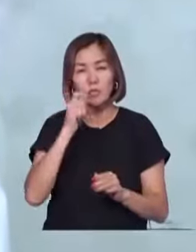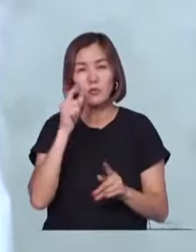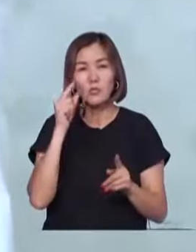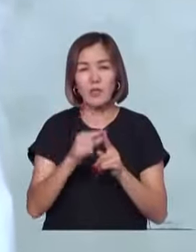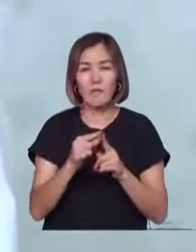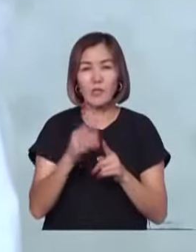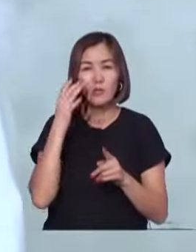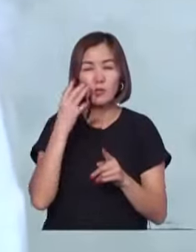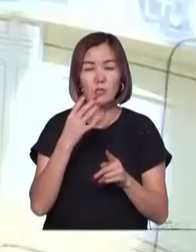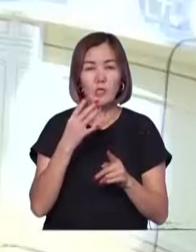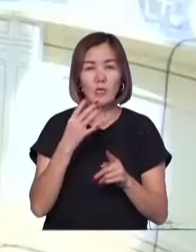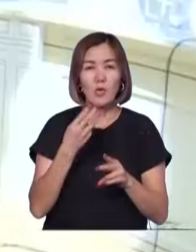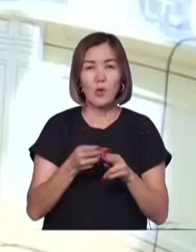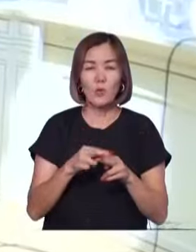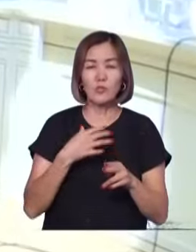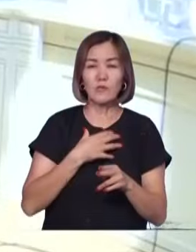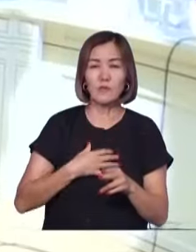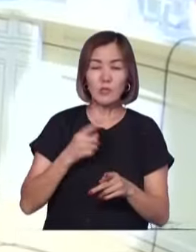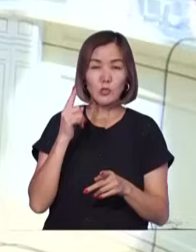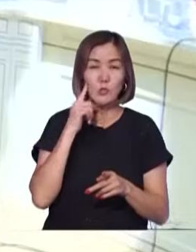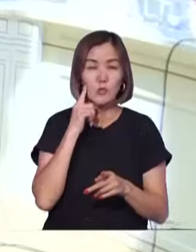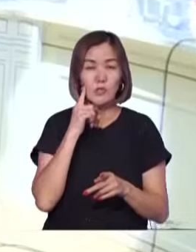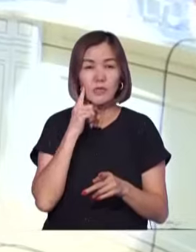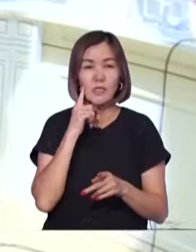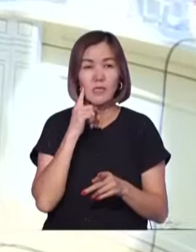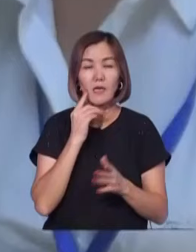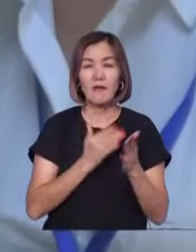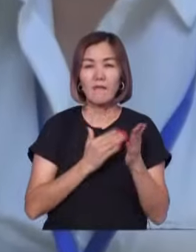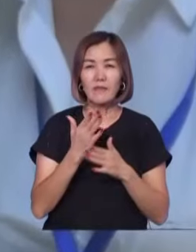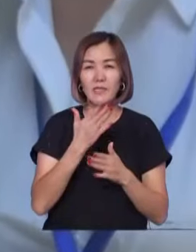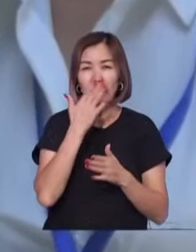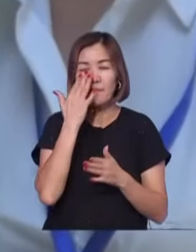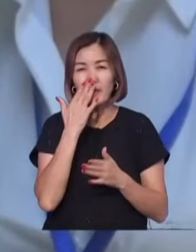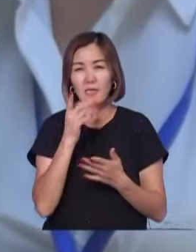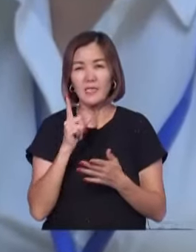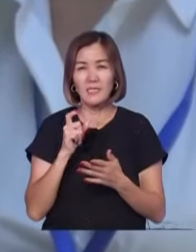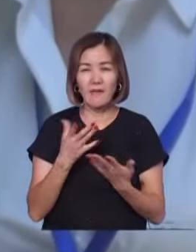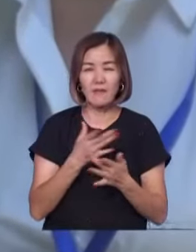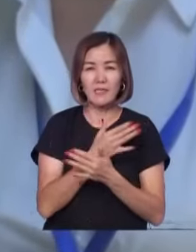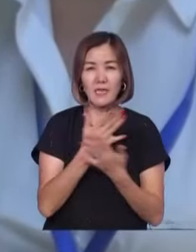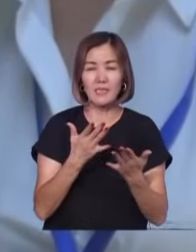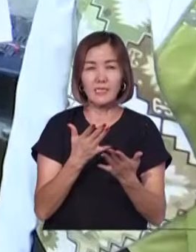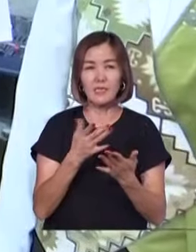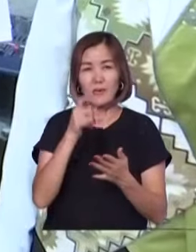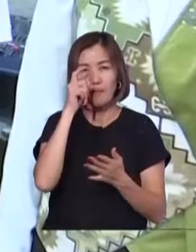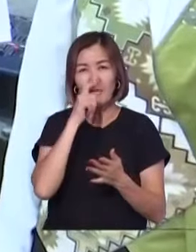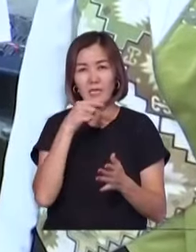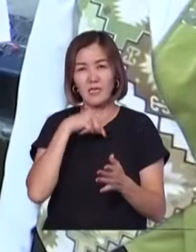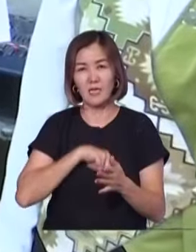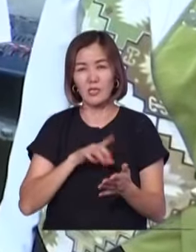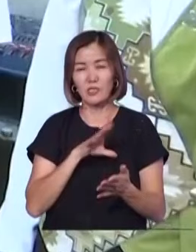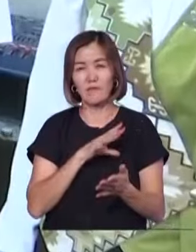поэта особенно взволновали сердца слушателей высказывания о высокомерии и зависти невежестве и мирских пороках